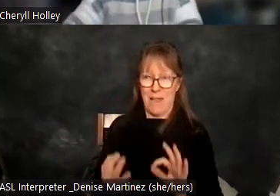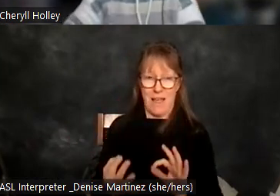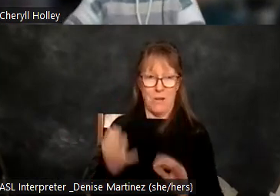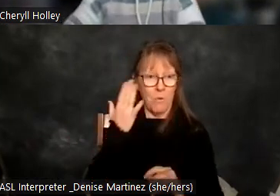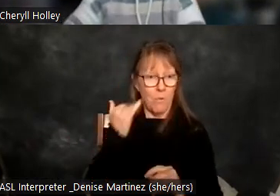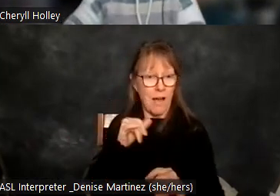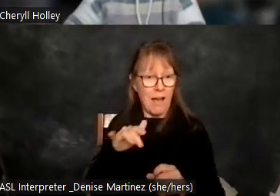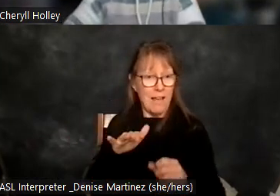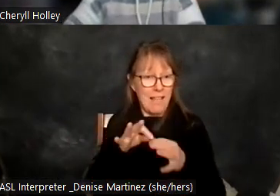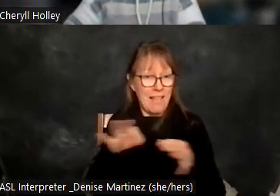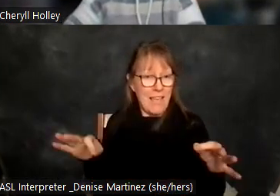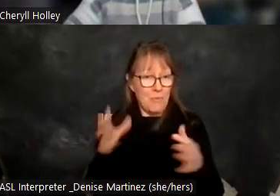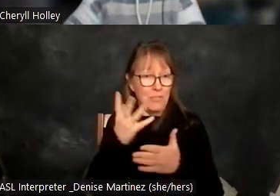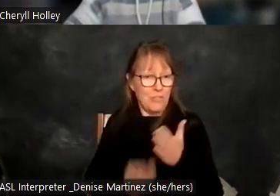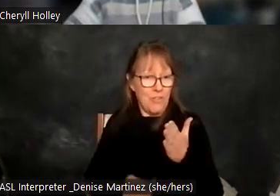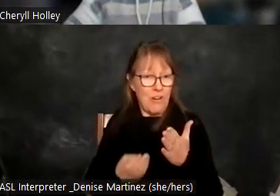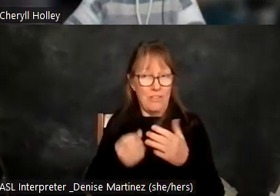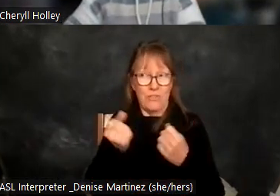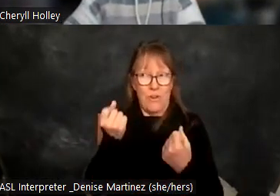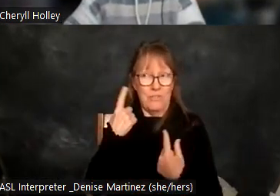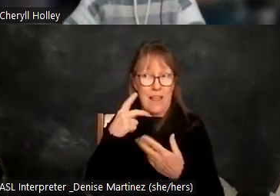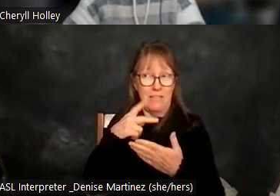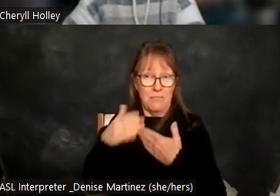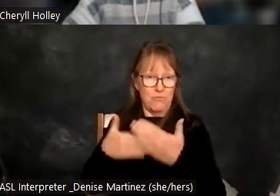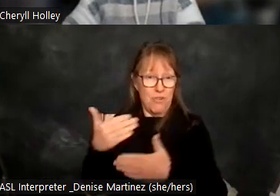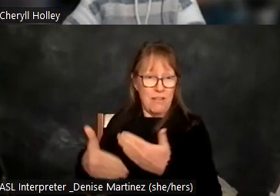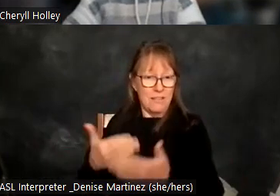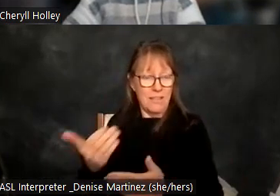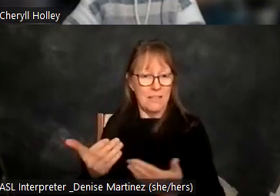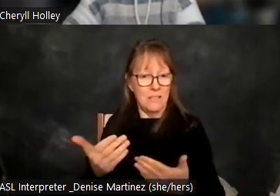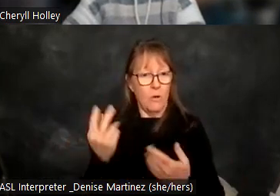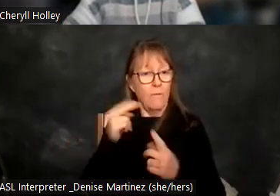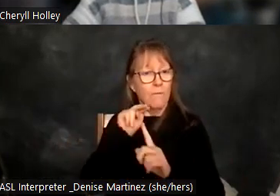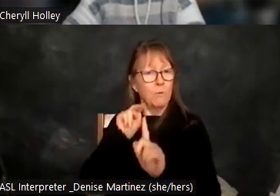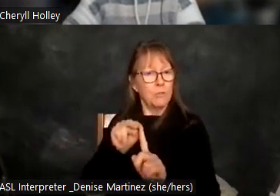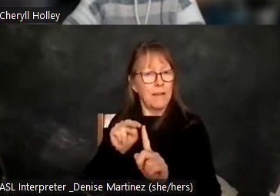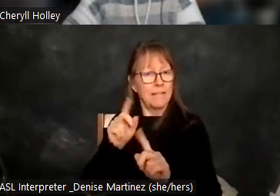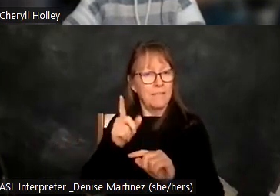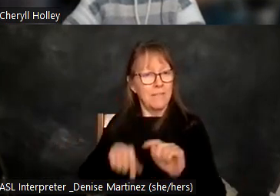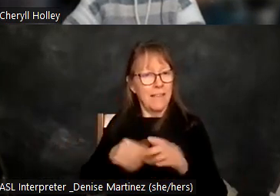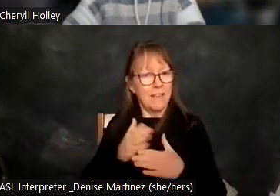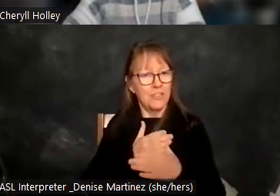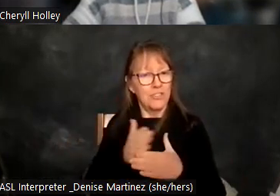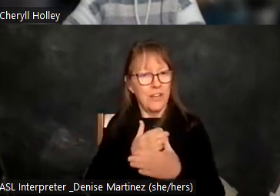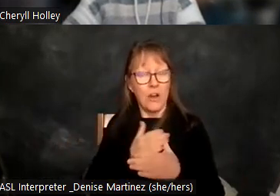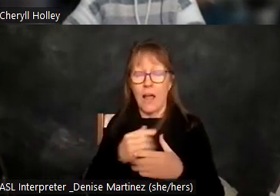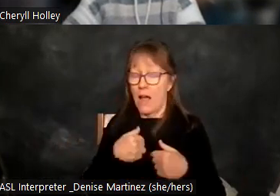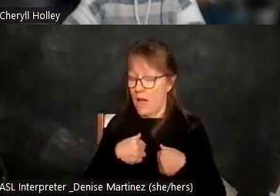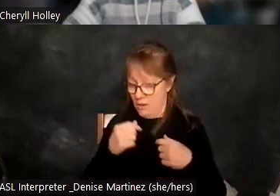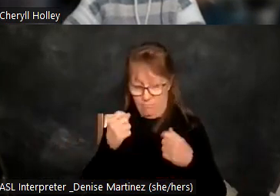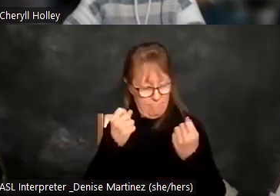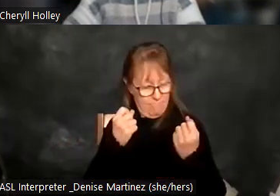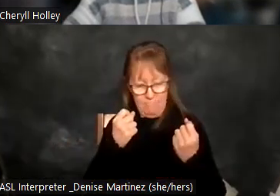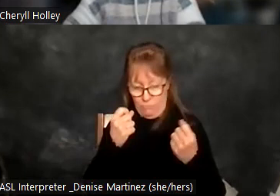pas pas une opportunité pour monde qui pas parler anglais ou ba opinion par eux. So I think we need to think Et about moi that. pense And que I nous devons passer 100% avec agree ça. that,